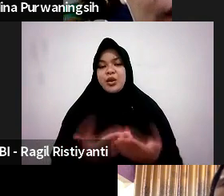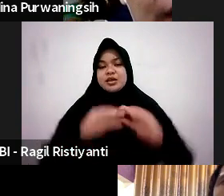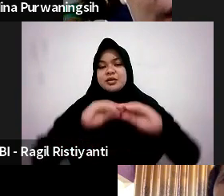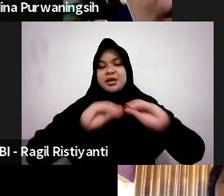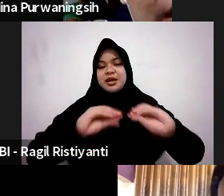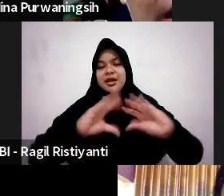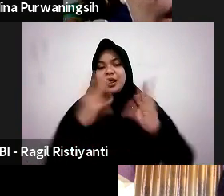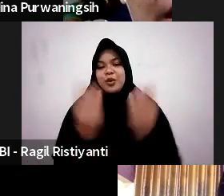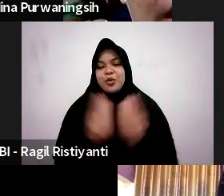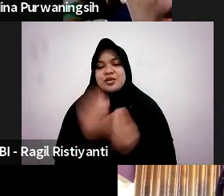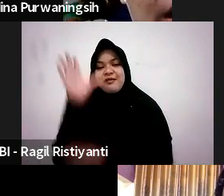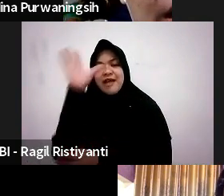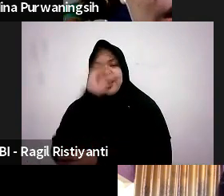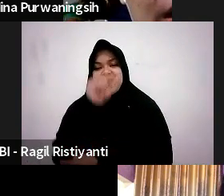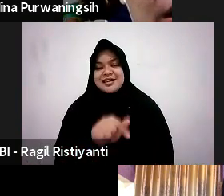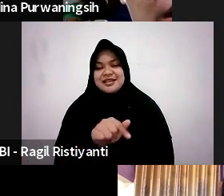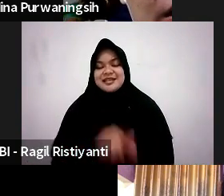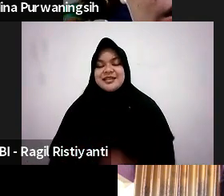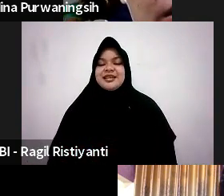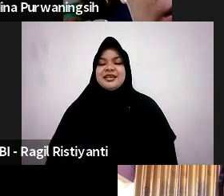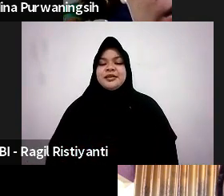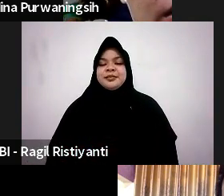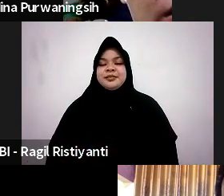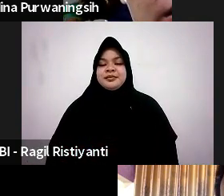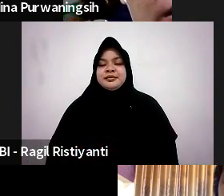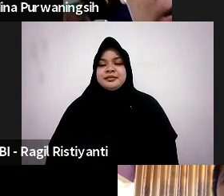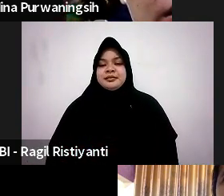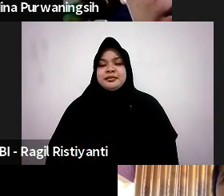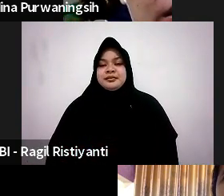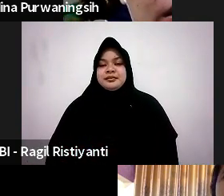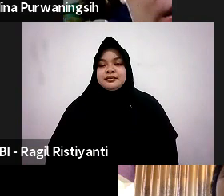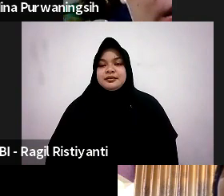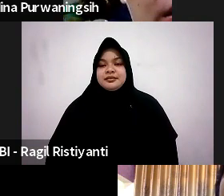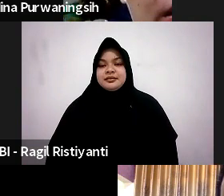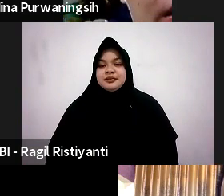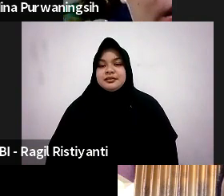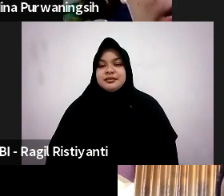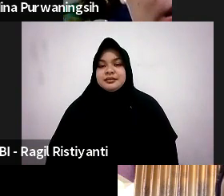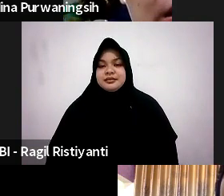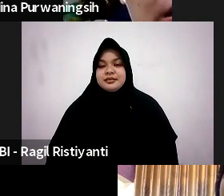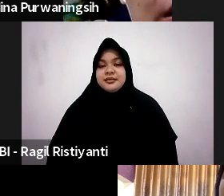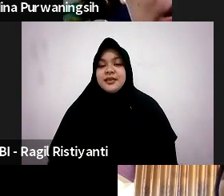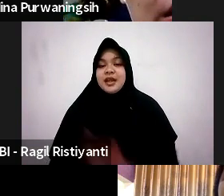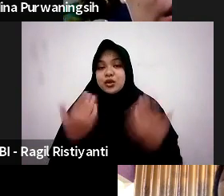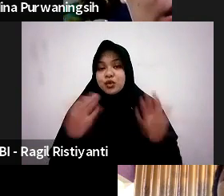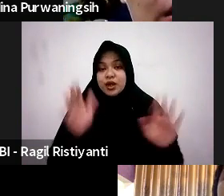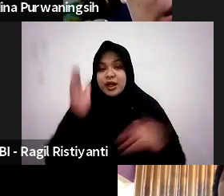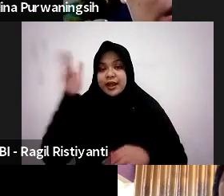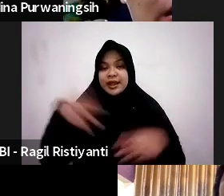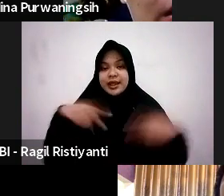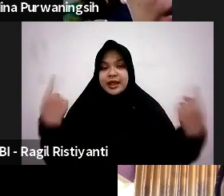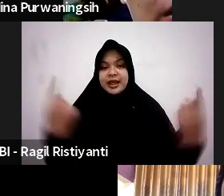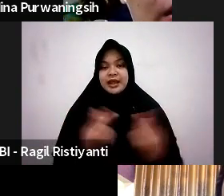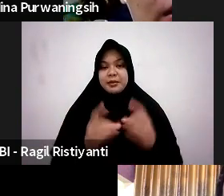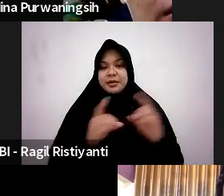sebetulnya itu nah ah sesudah nanti kita berdiskusi kita akan